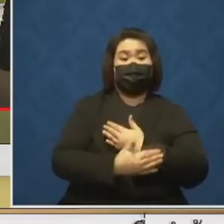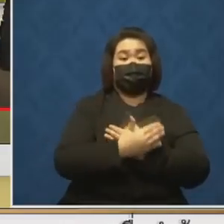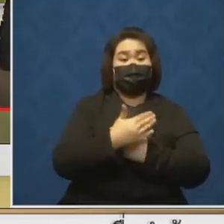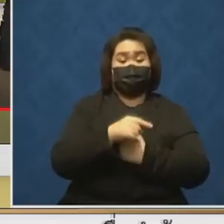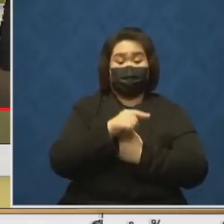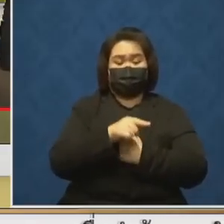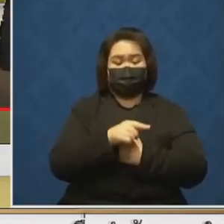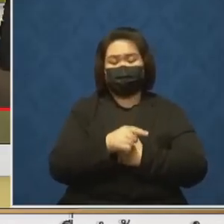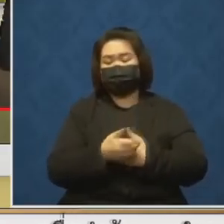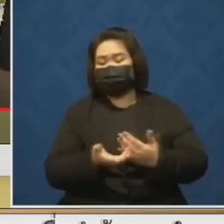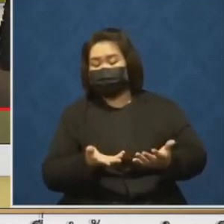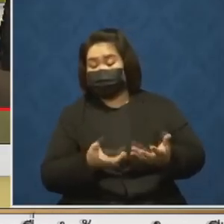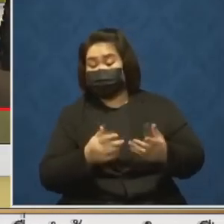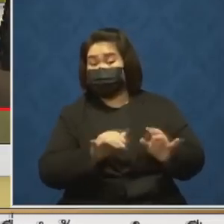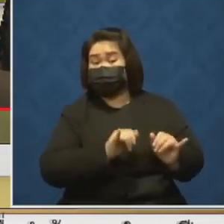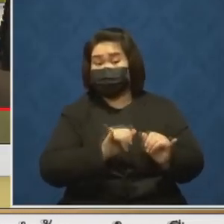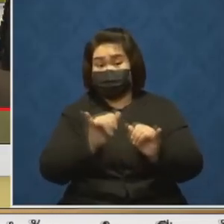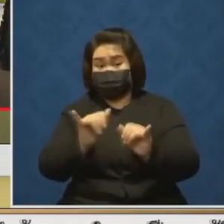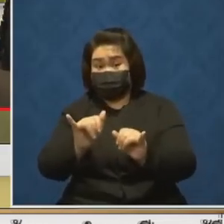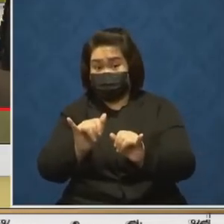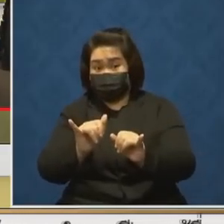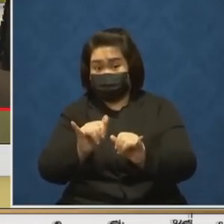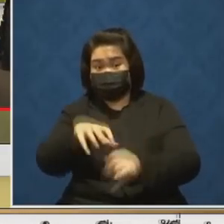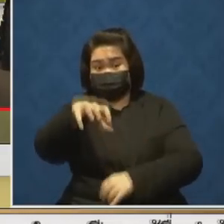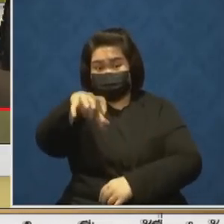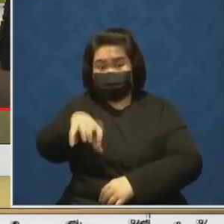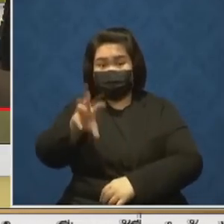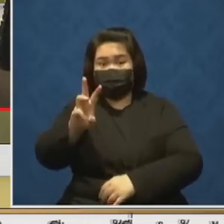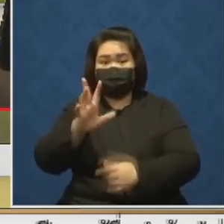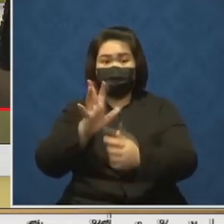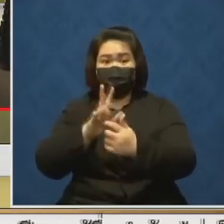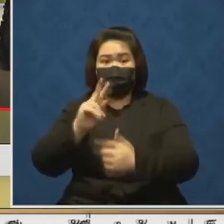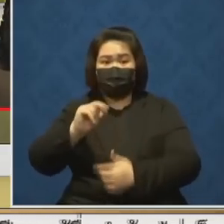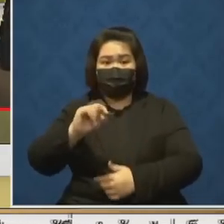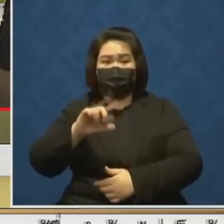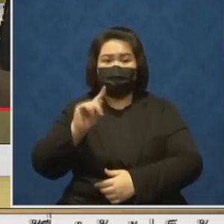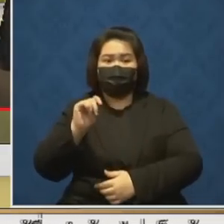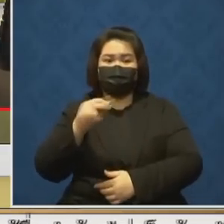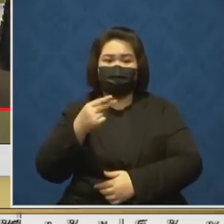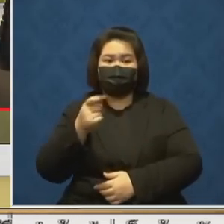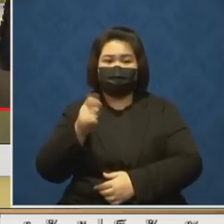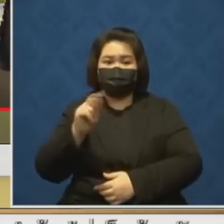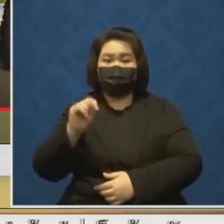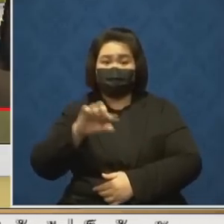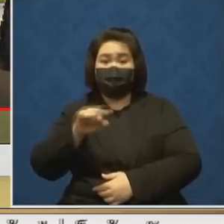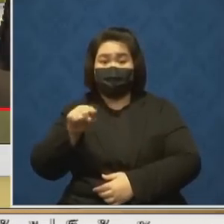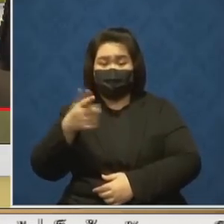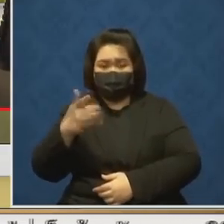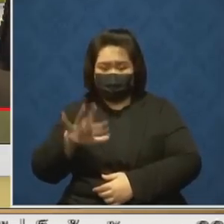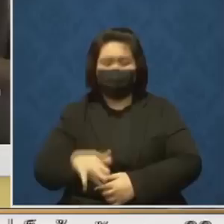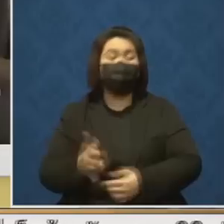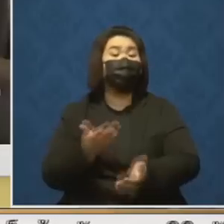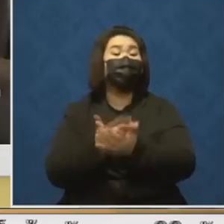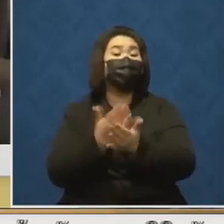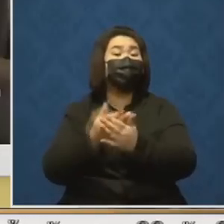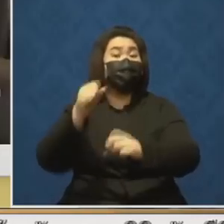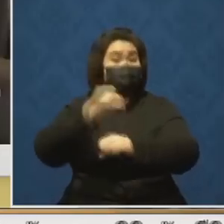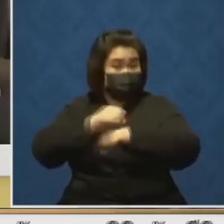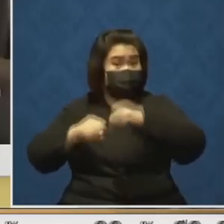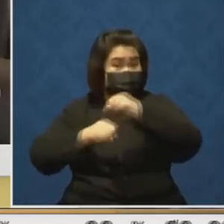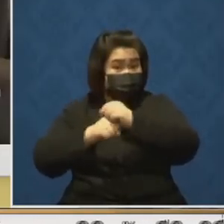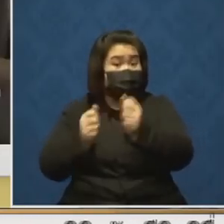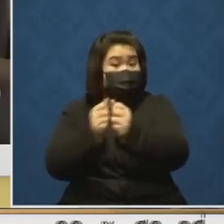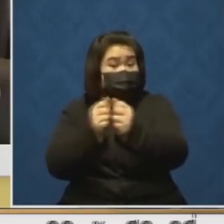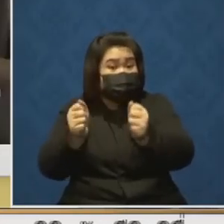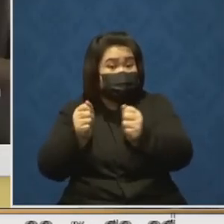ผ้านเงินเผาเงินเลนไปแล้วย้ายไปวงทองหลางทีนี้ฉวยโอกาสเลยค่ะขยายวงเงินก่อสรางเป็นรอบที่